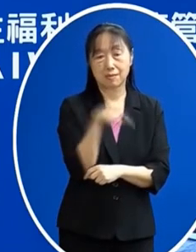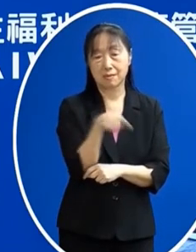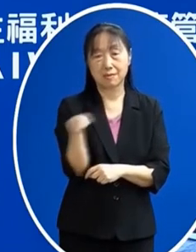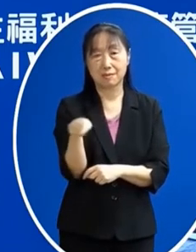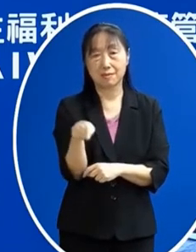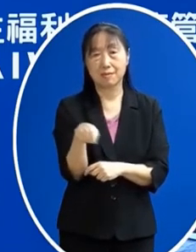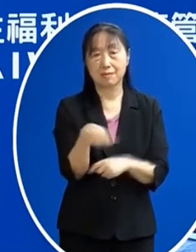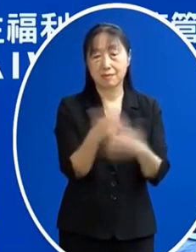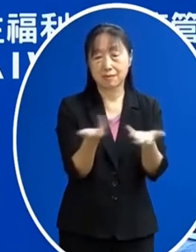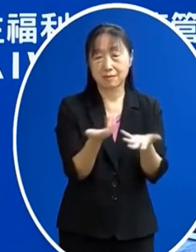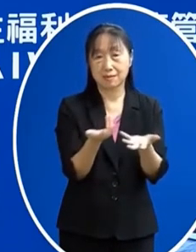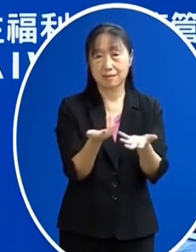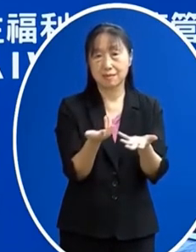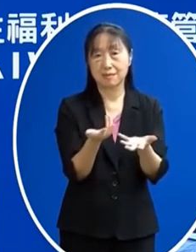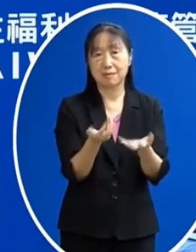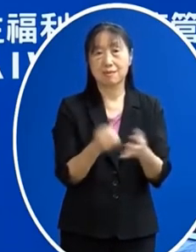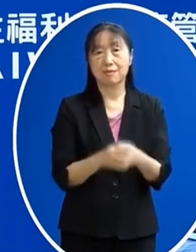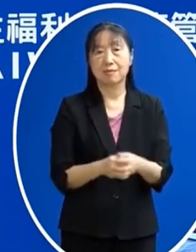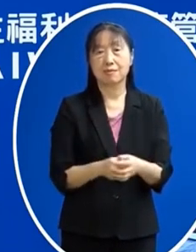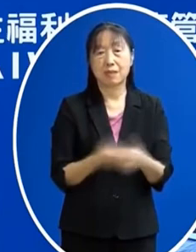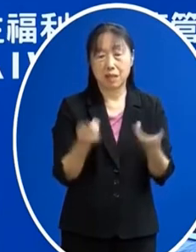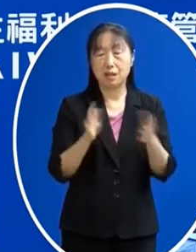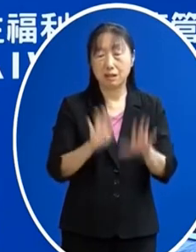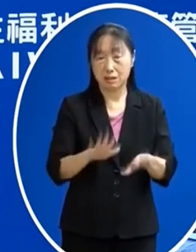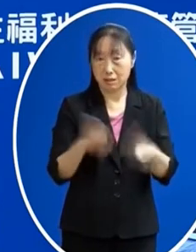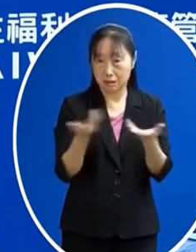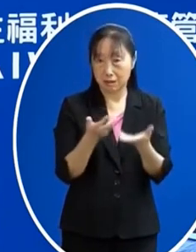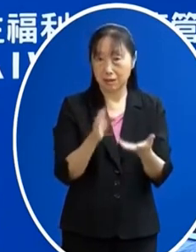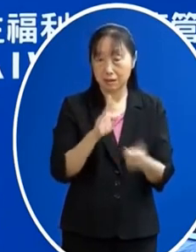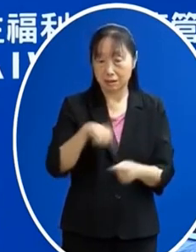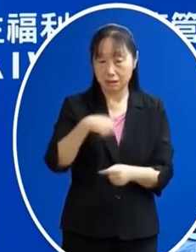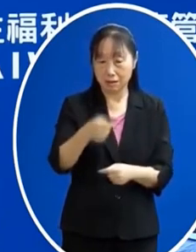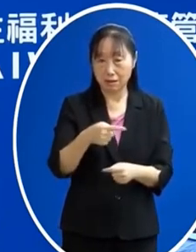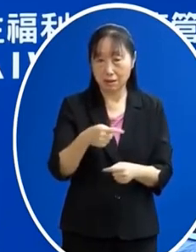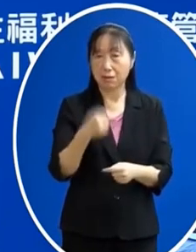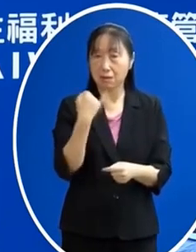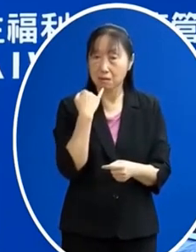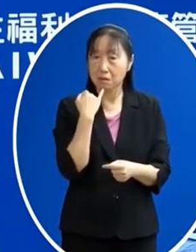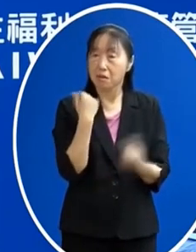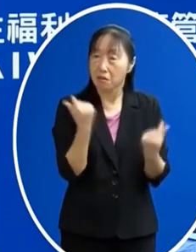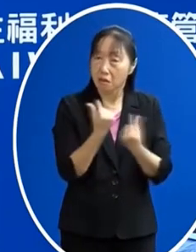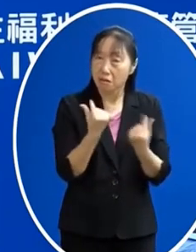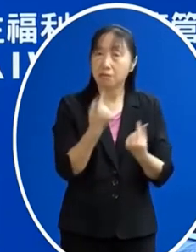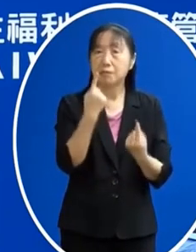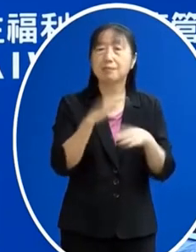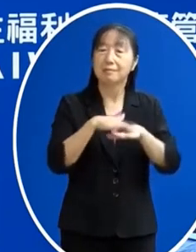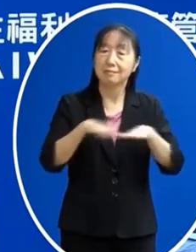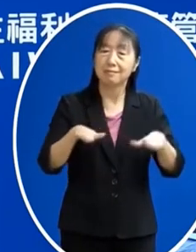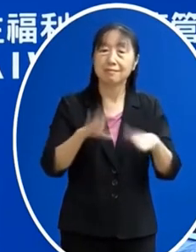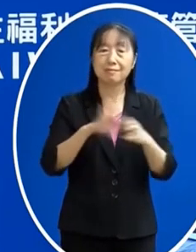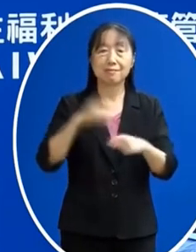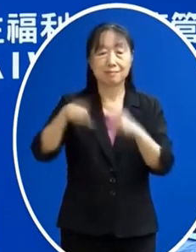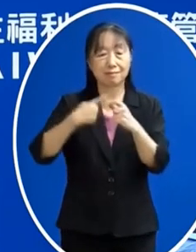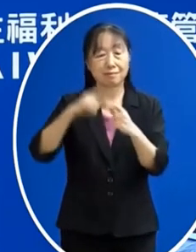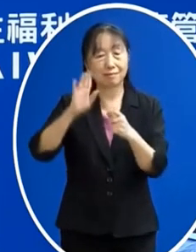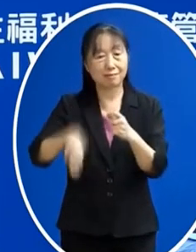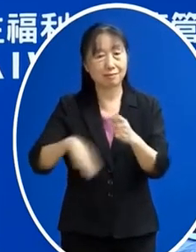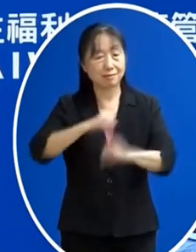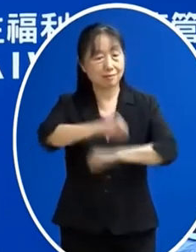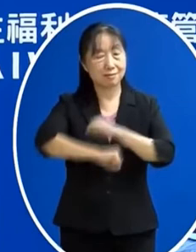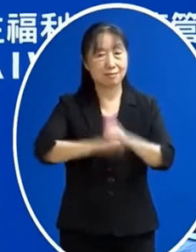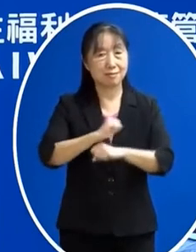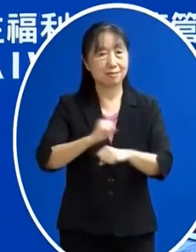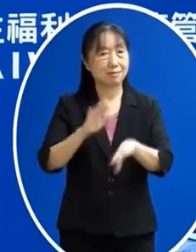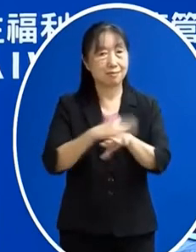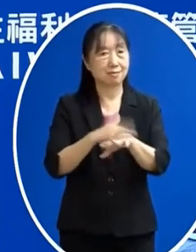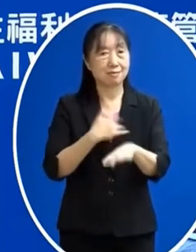世界发展是朝向比较安全的方向在走，好，所以对在年底的相关的活动，目前并没有一